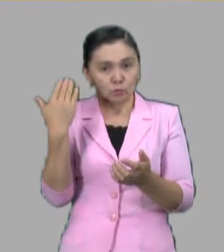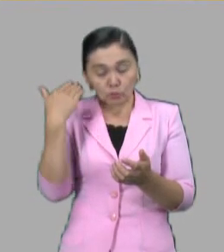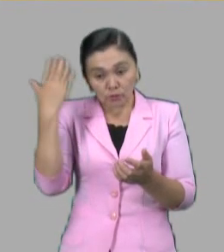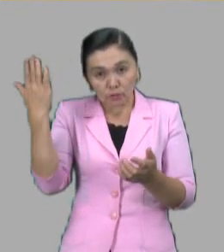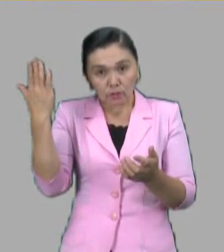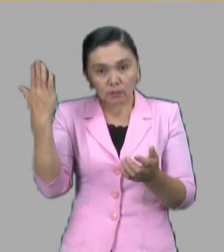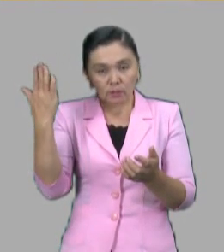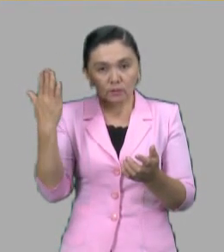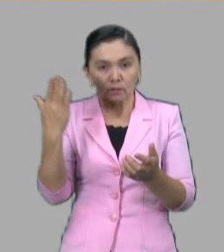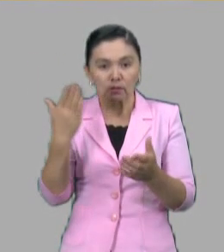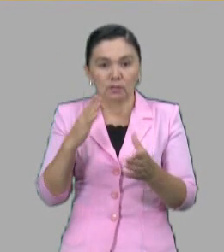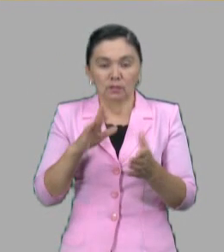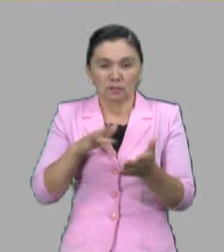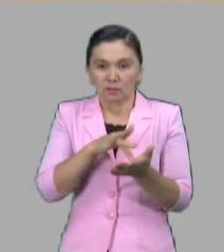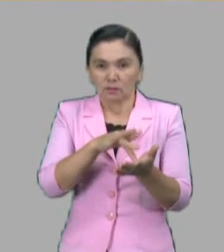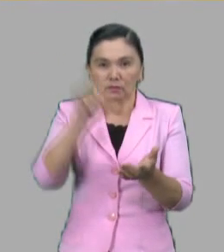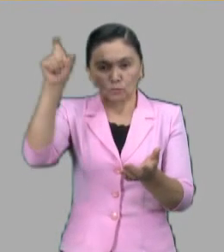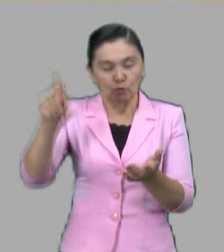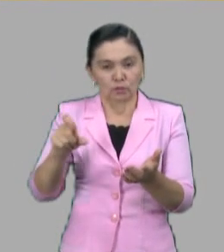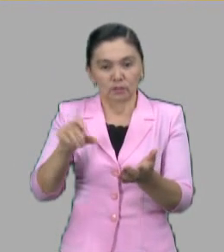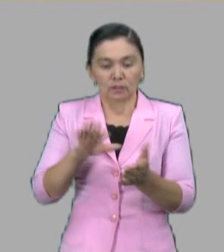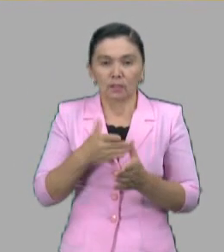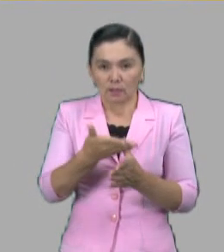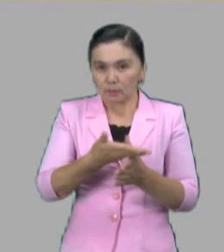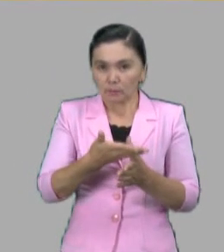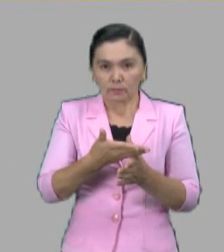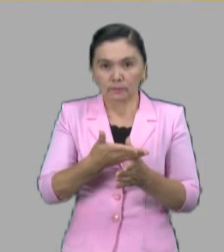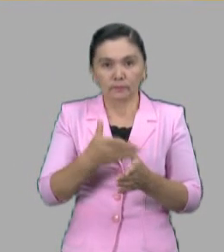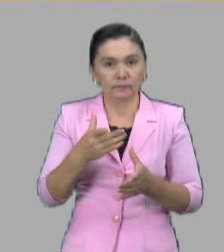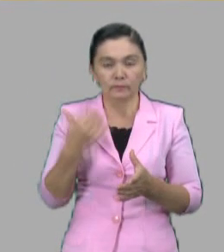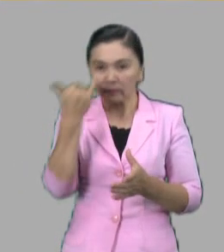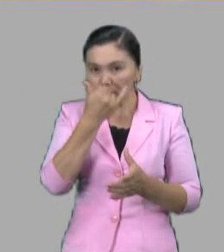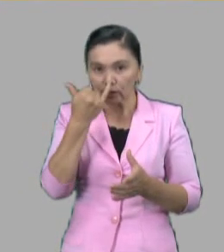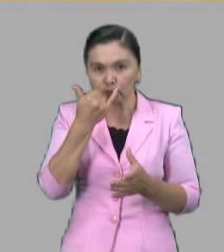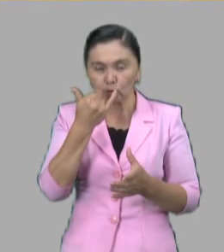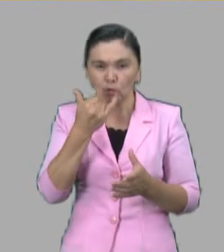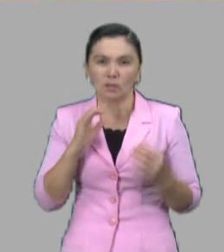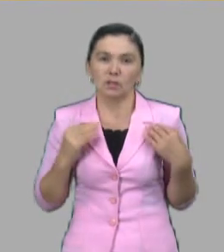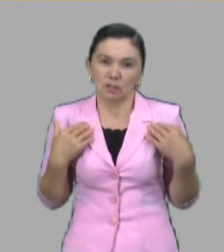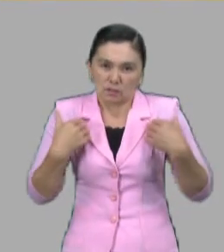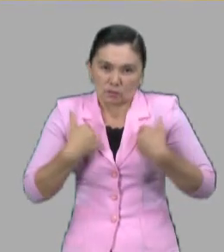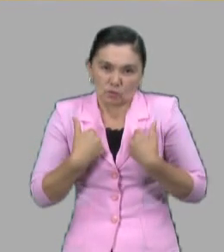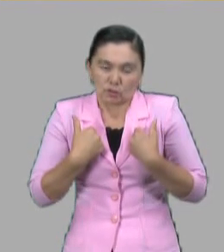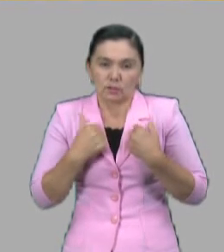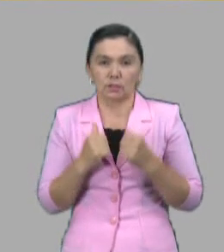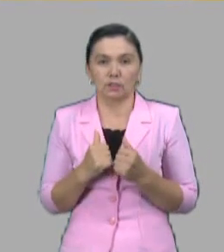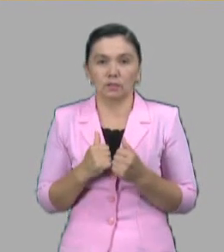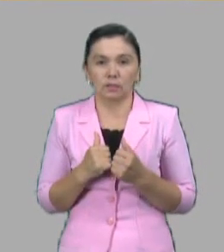Туристке жардам бере албаганына абдан өкүндү.